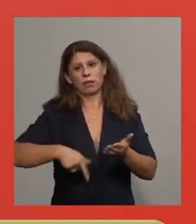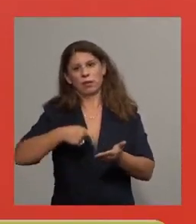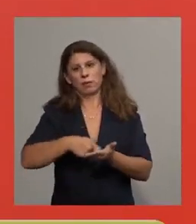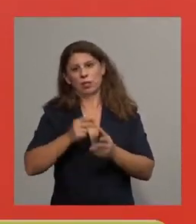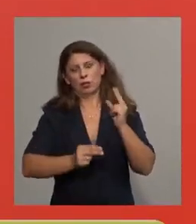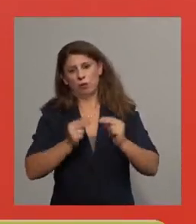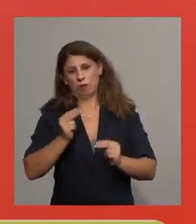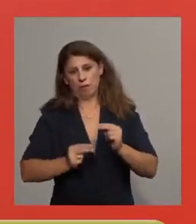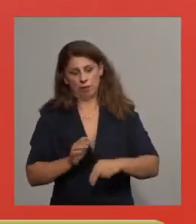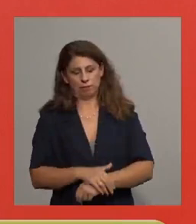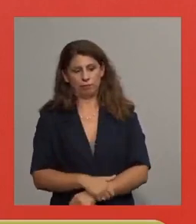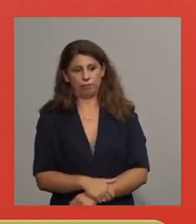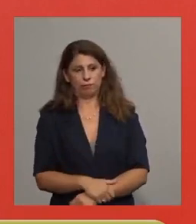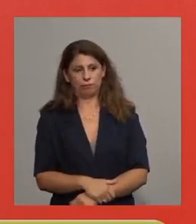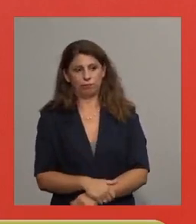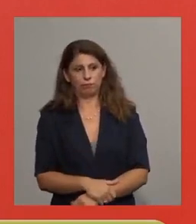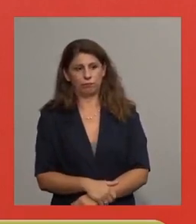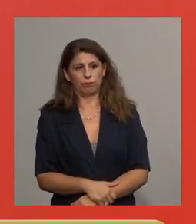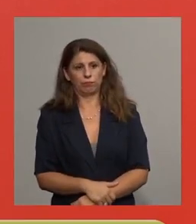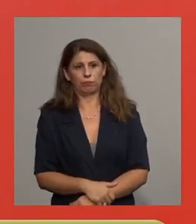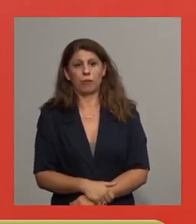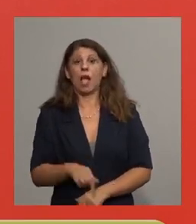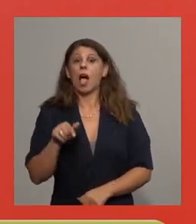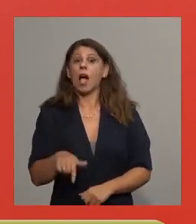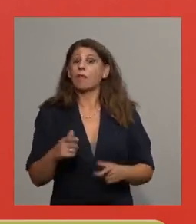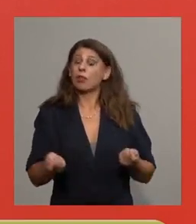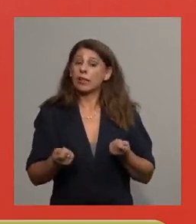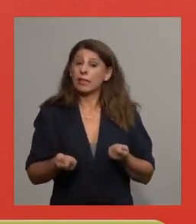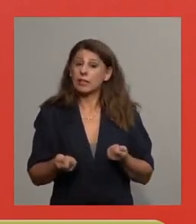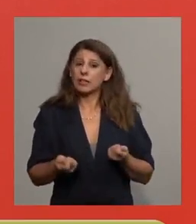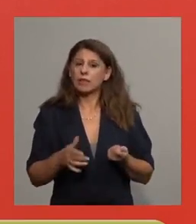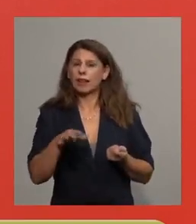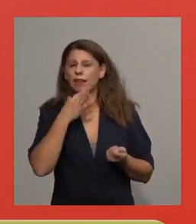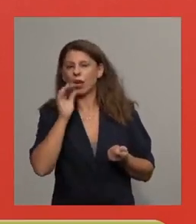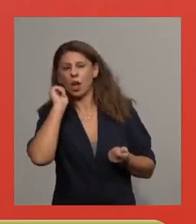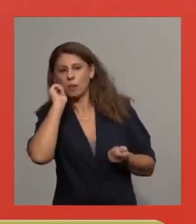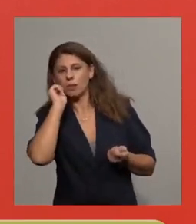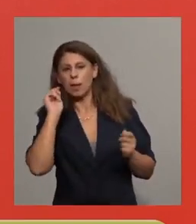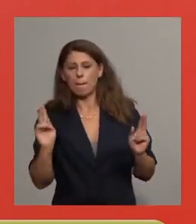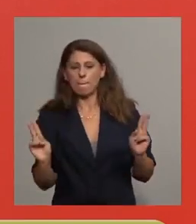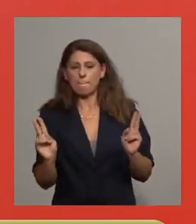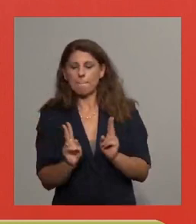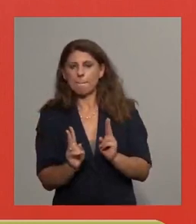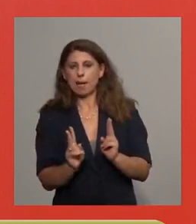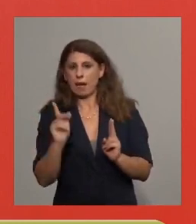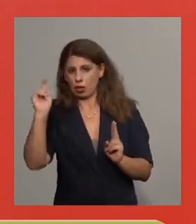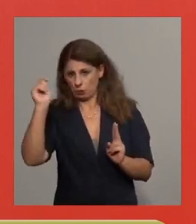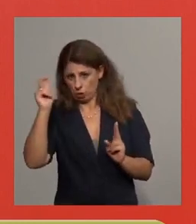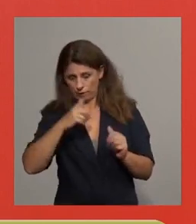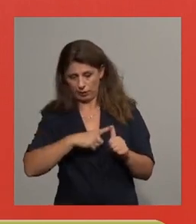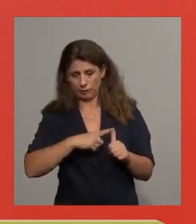τα σπασμένα. Και αυτό συμβαίνει είτε με την ονομαζόμενη περιοριστική